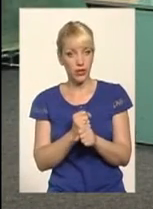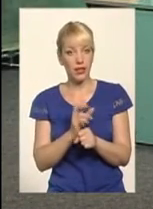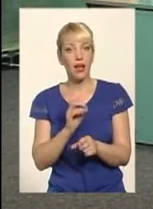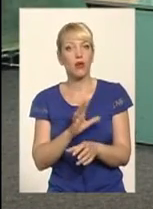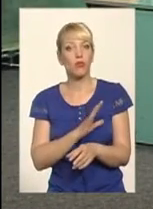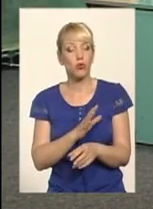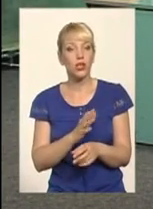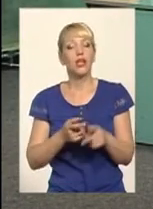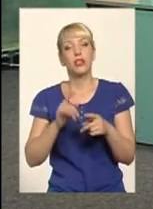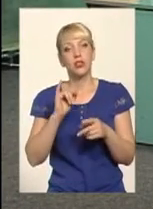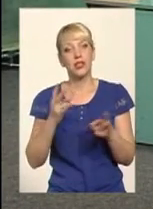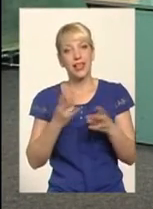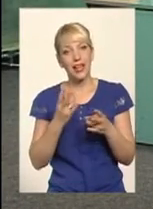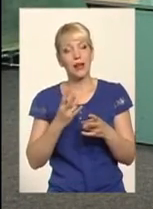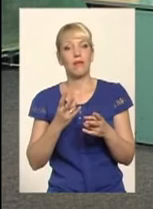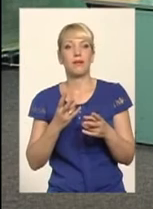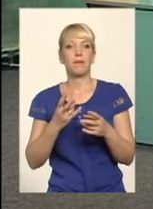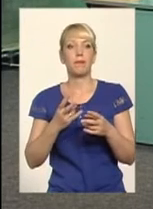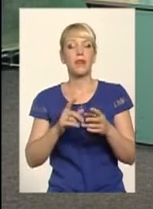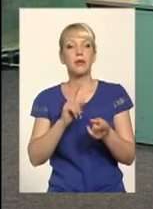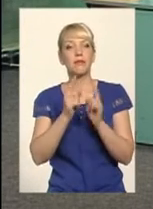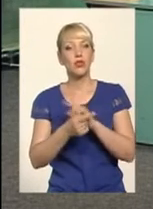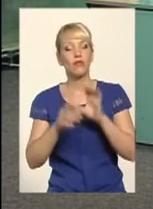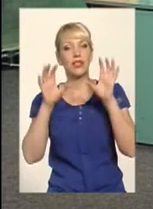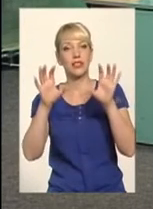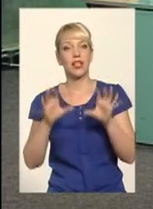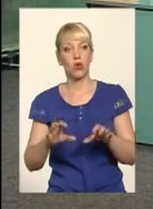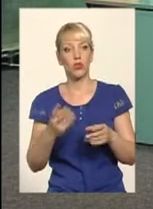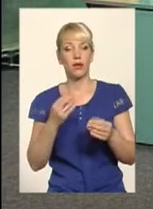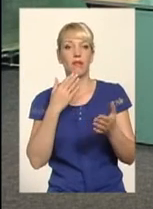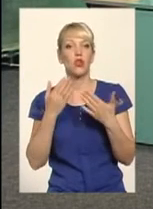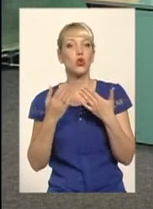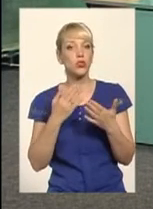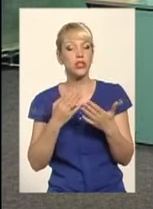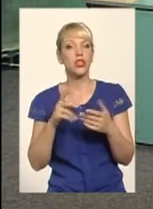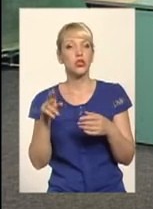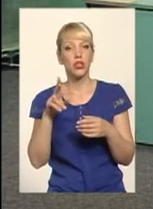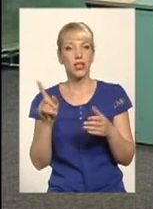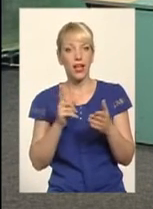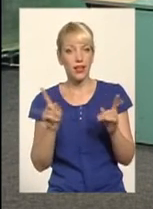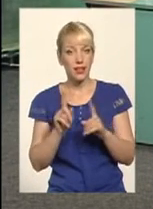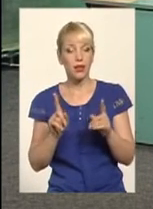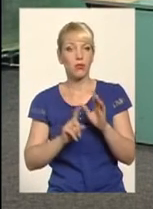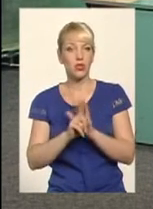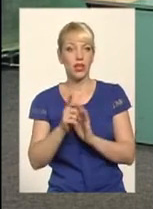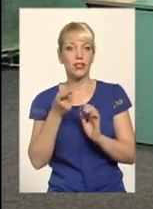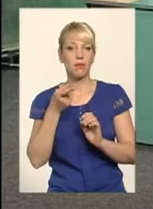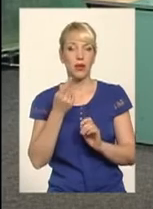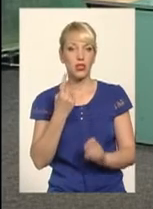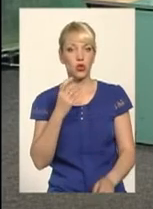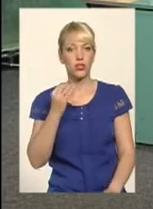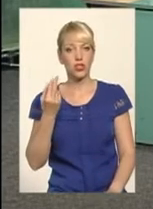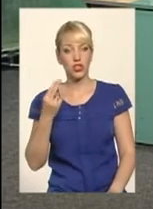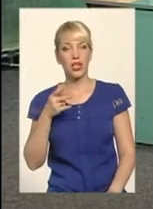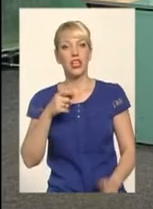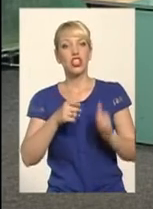буде розповсюджуватися на правовідносини, які починаються з 1 січня 2016 року. Юрій Миколаєвич, скажіть,